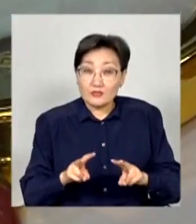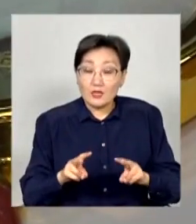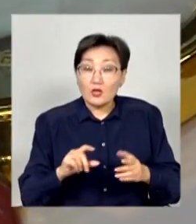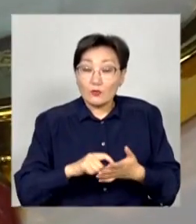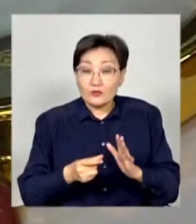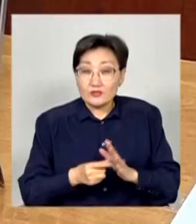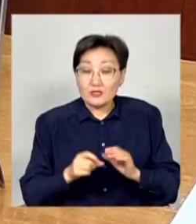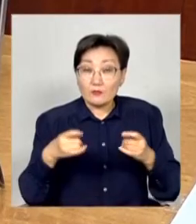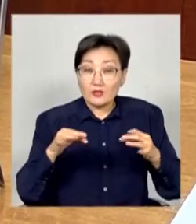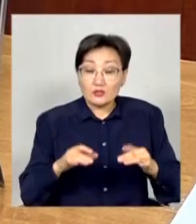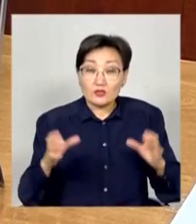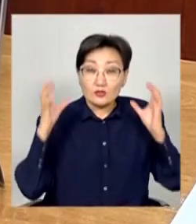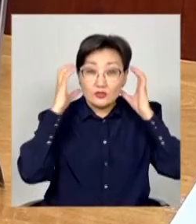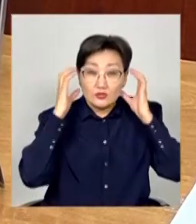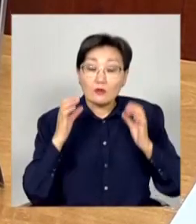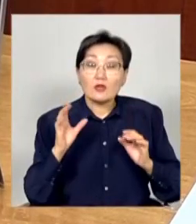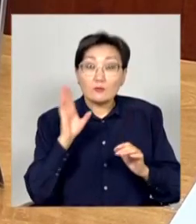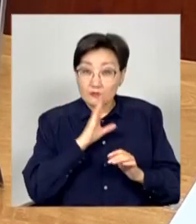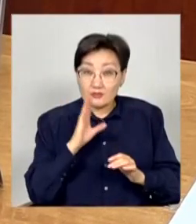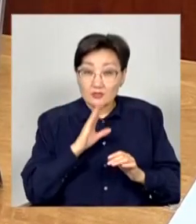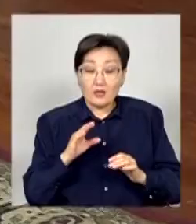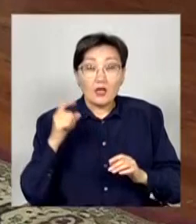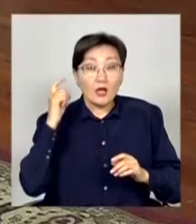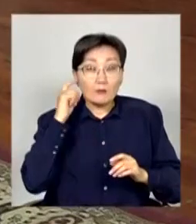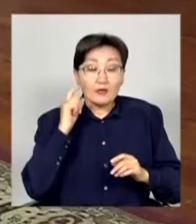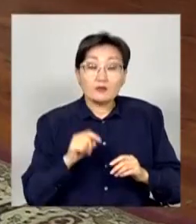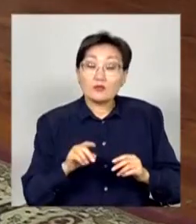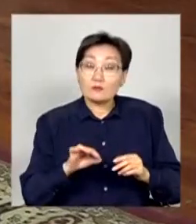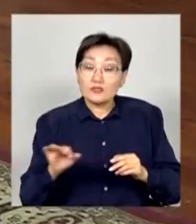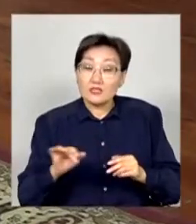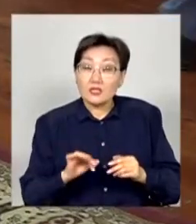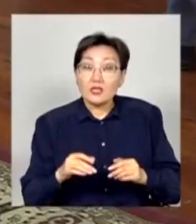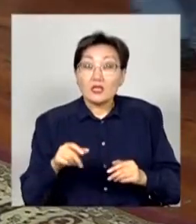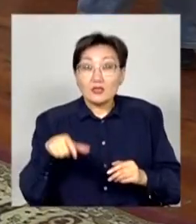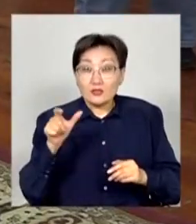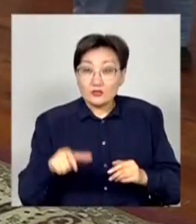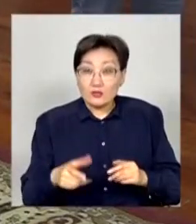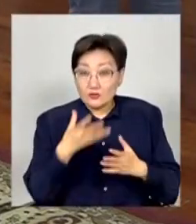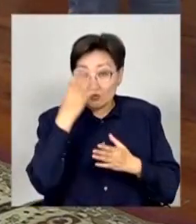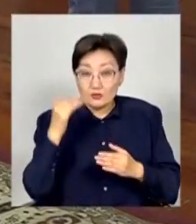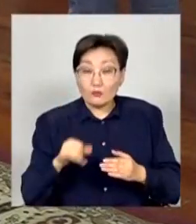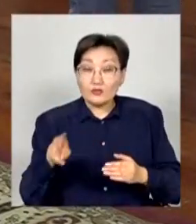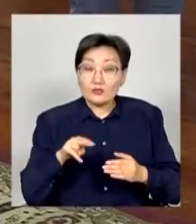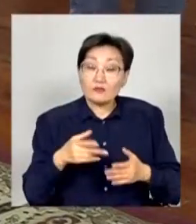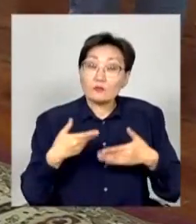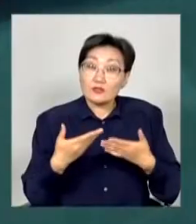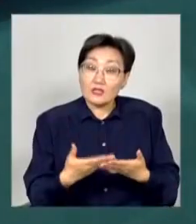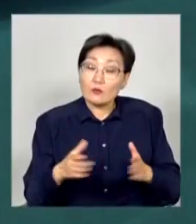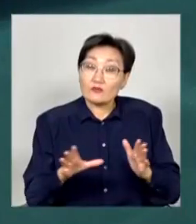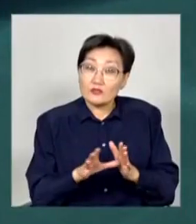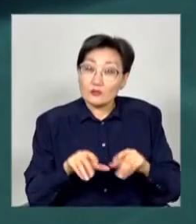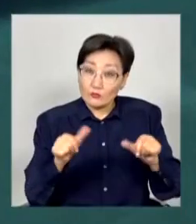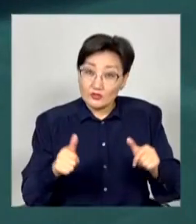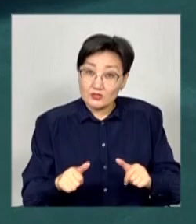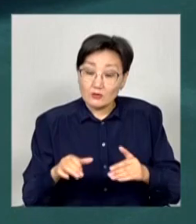кабина, компьютер с наушниками для слабослышащих и аппарат Брайля. Если, к примеру, человек забыл удостоверение личности, но предоставил электронную